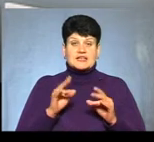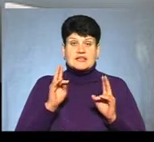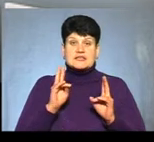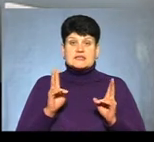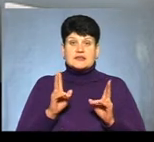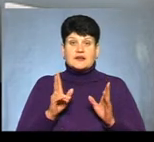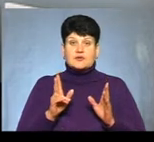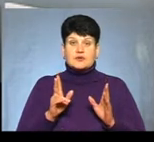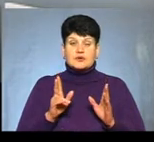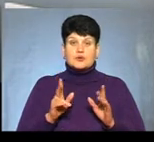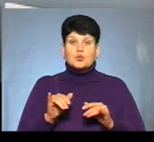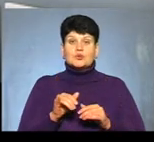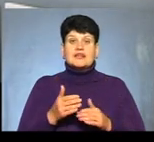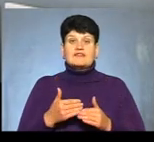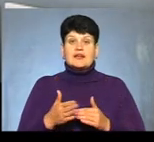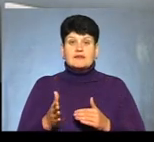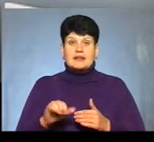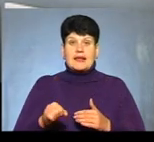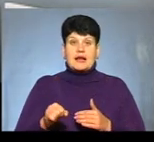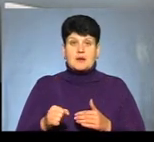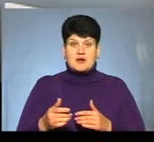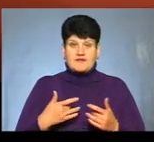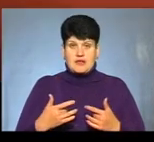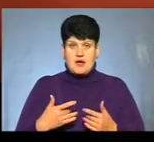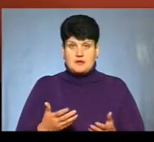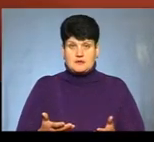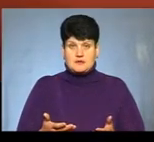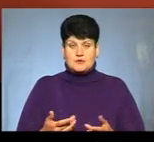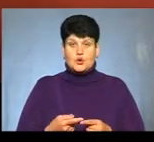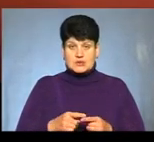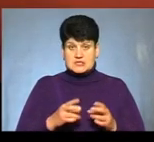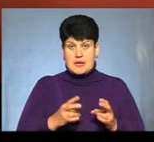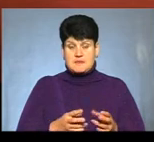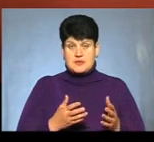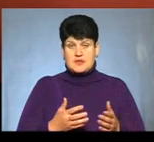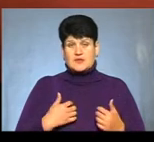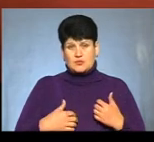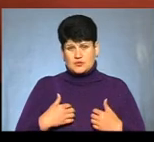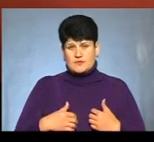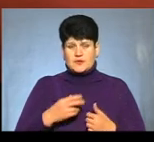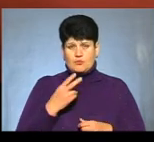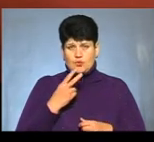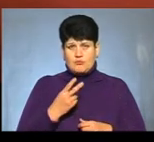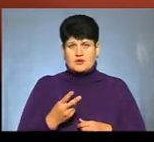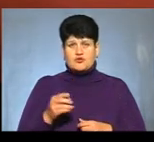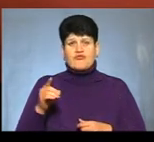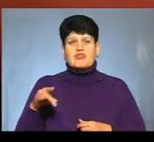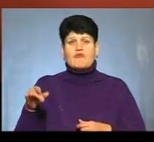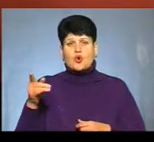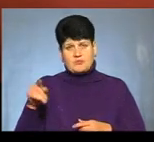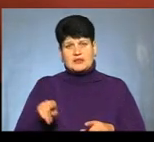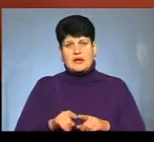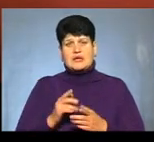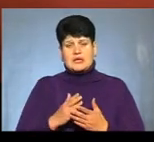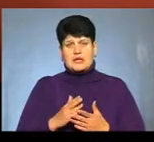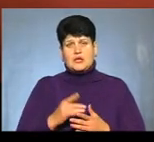він взагалі не знає, куди, в який бік двері відкривається. Не знає, де клямка в театрі. Тобто оця біда. Вони поспішили, вони побачили, що так в